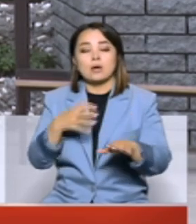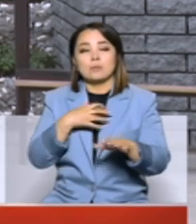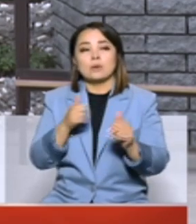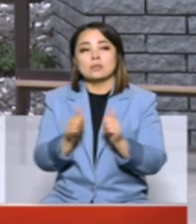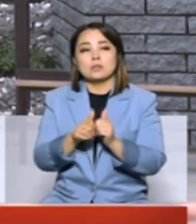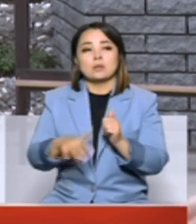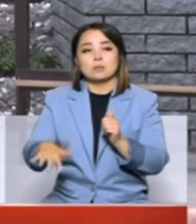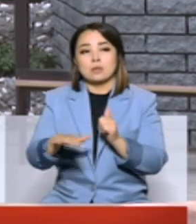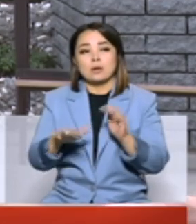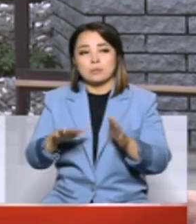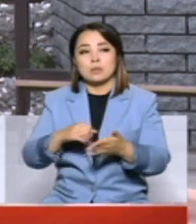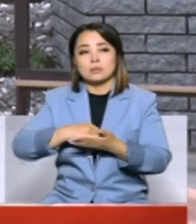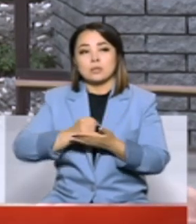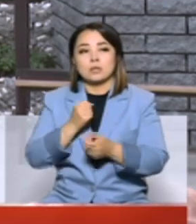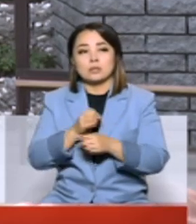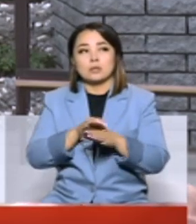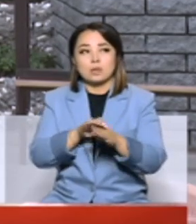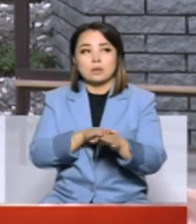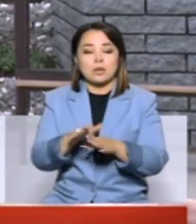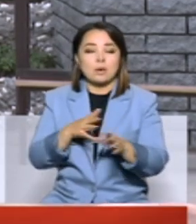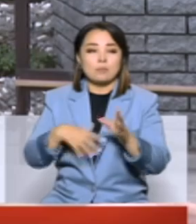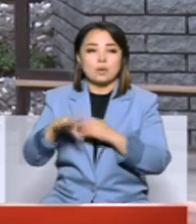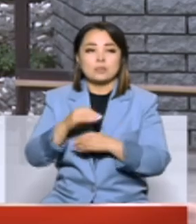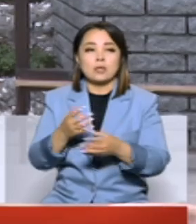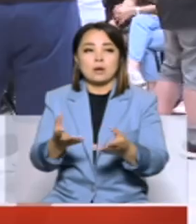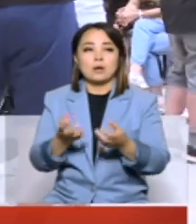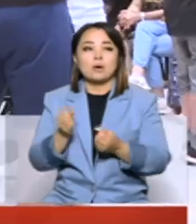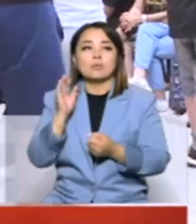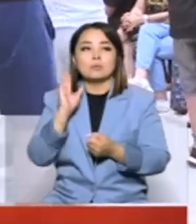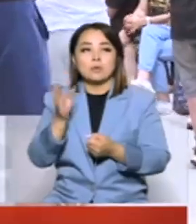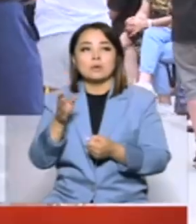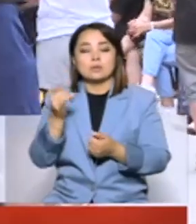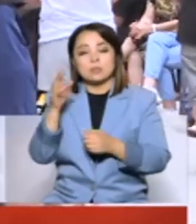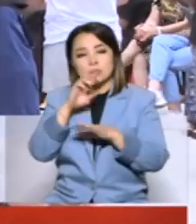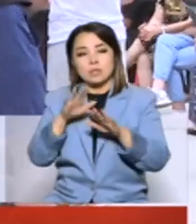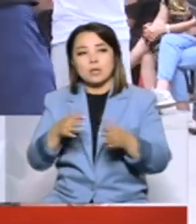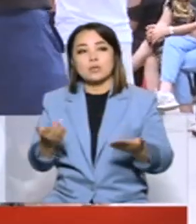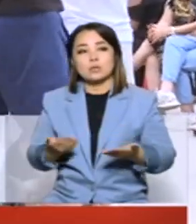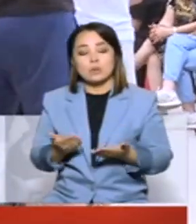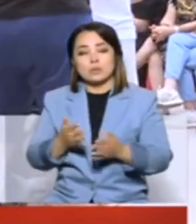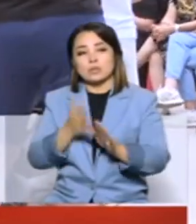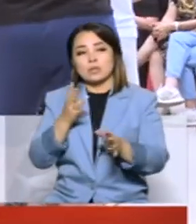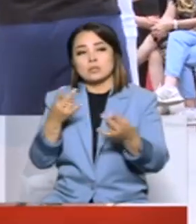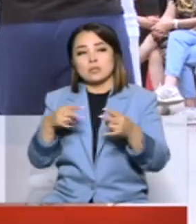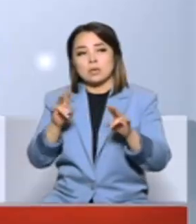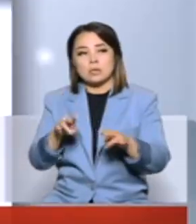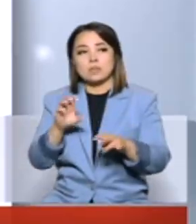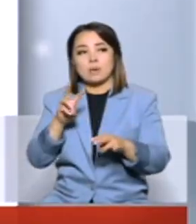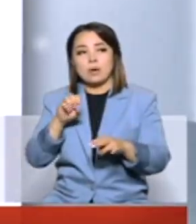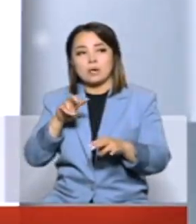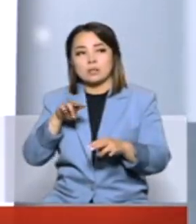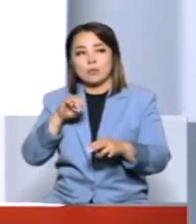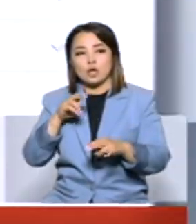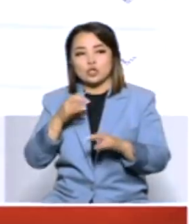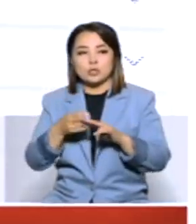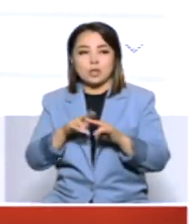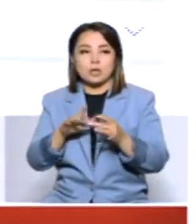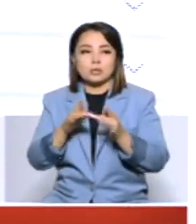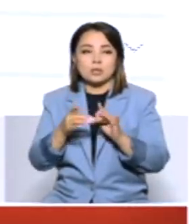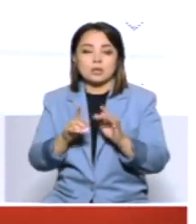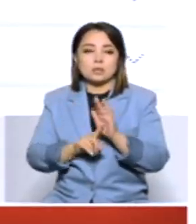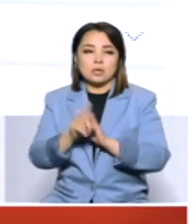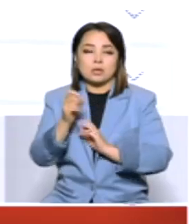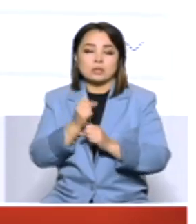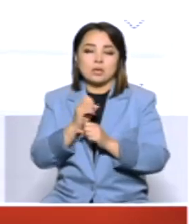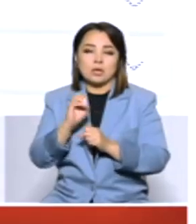маңында тұрып, осы мектепке бекітілген болса, барлығы қабылданады. Ел кезекте тұрмас үшін ертеңнен бастап Smart Nation атты онлайн портал іске қосылмақ.